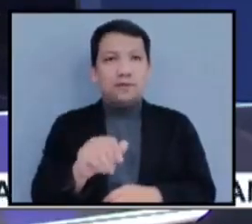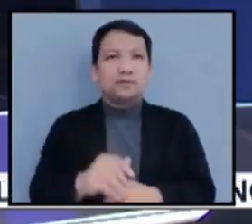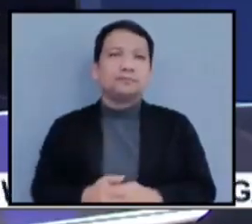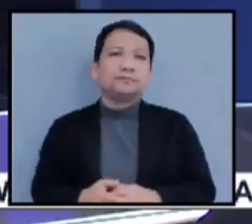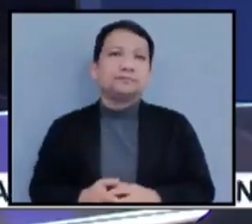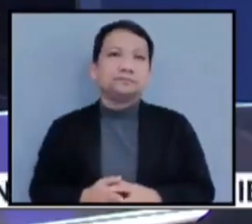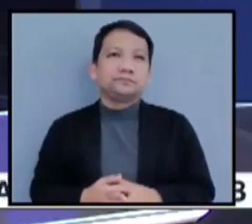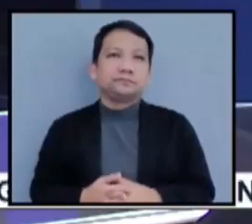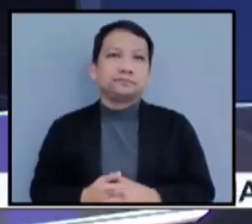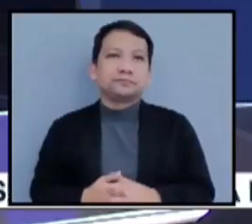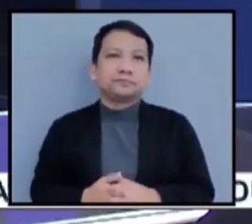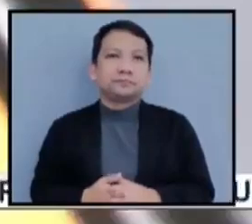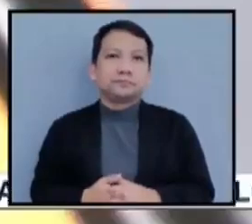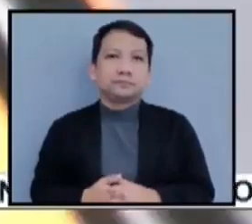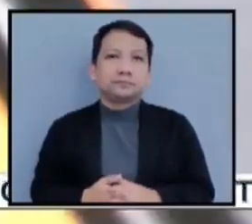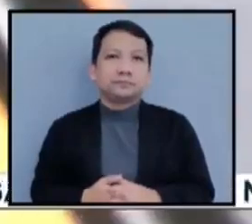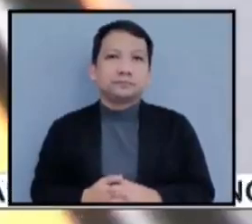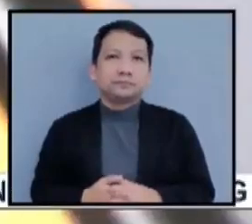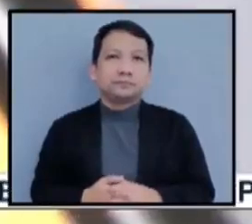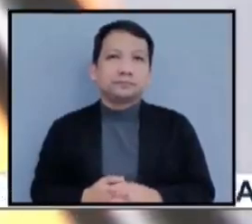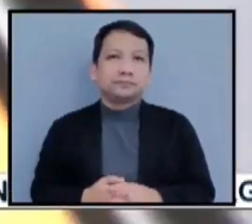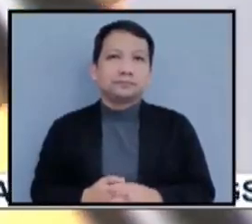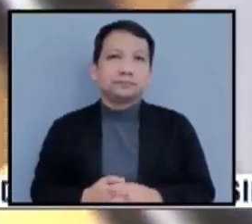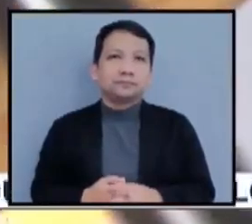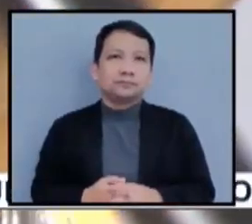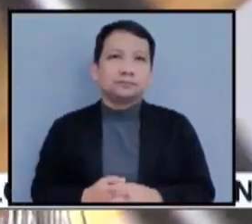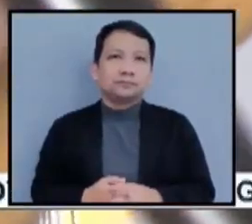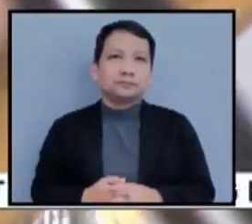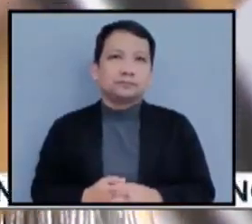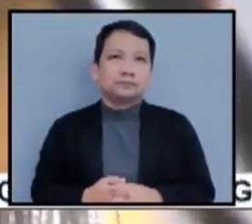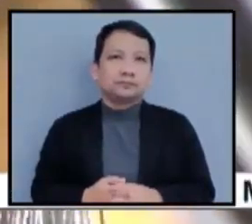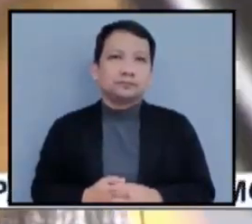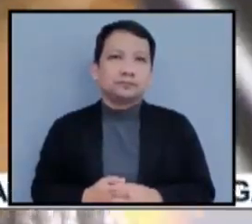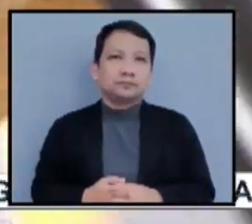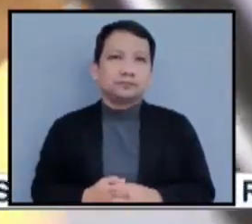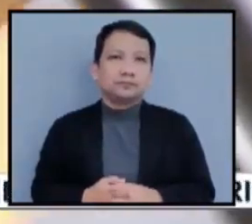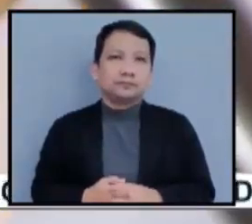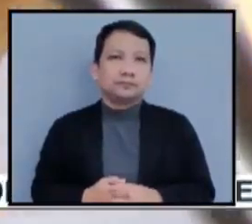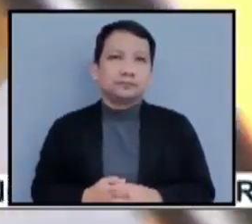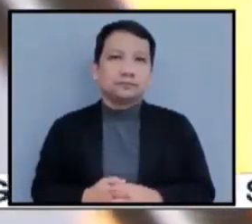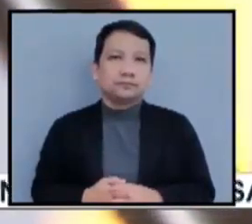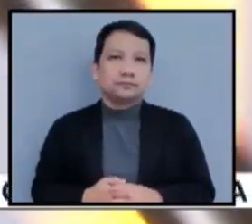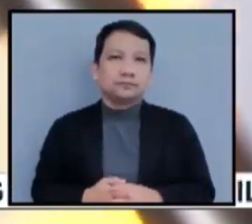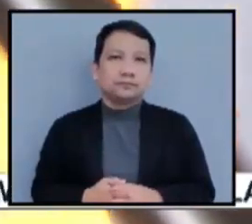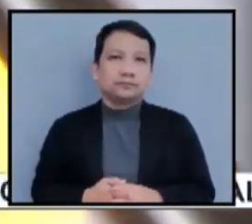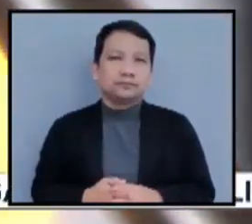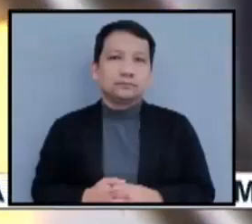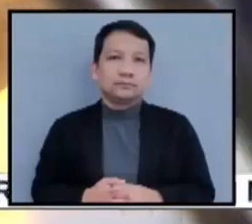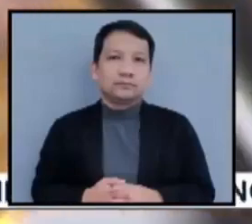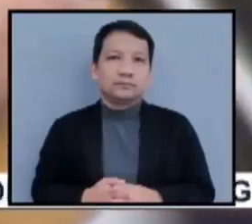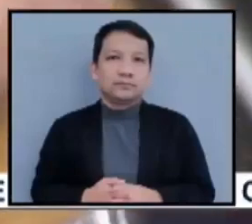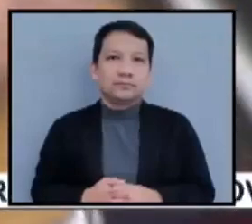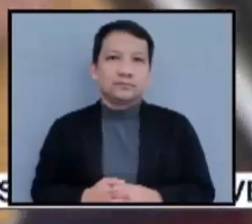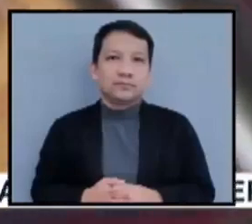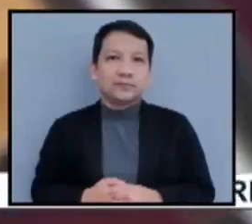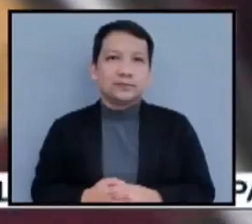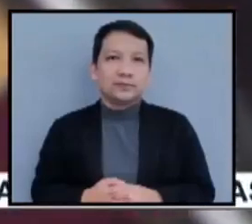Who's rushing? Oh, sorry! Saan gusto ko rin kita? Hindi, gusto ko kumanta habang nagpa-piano.